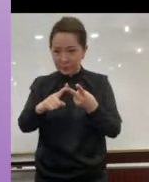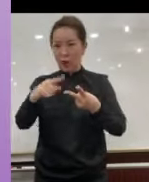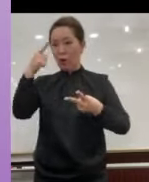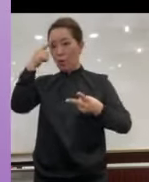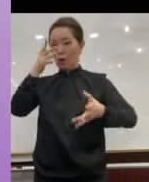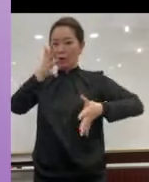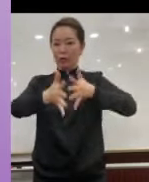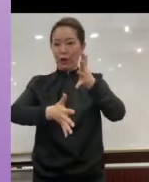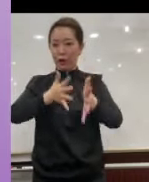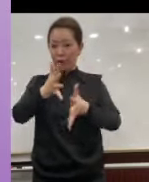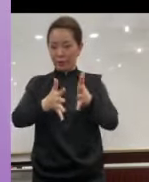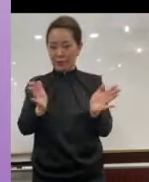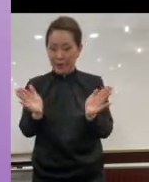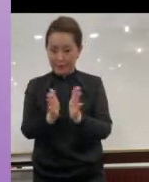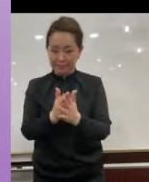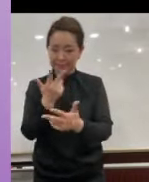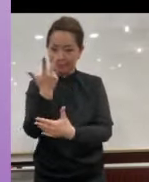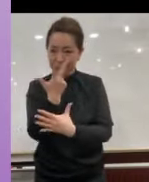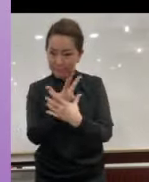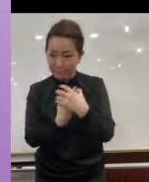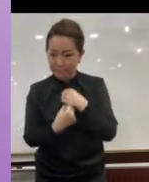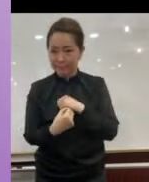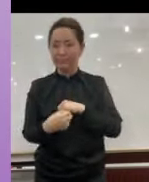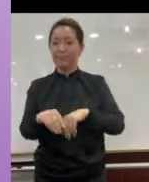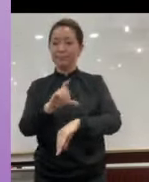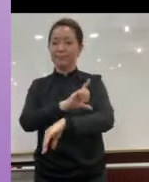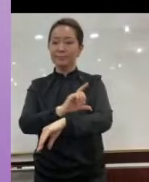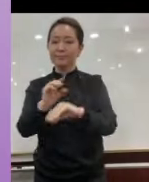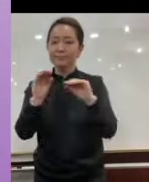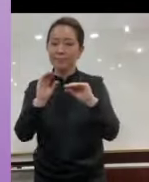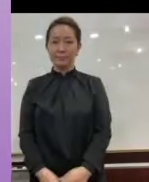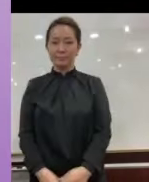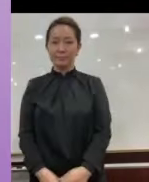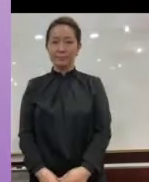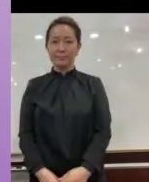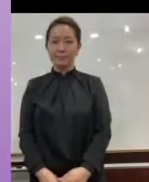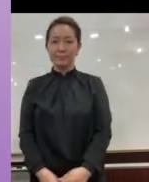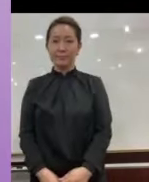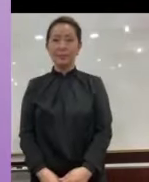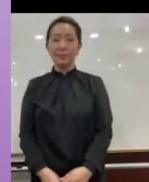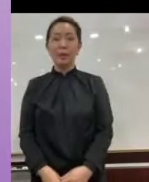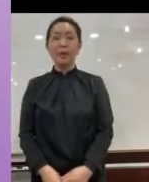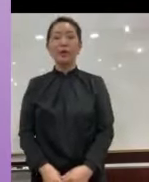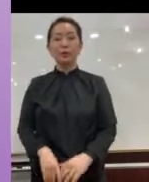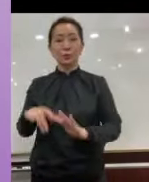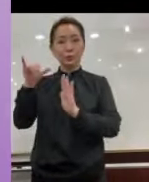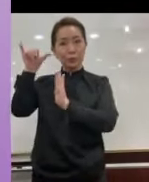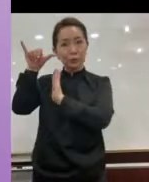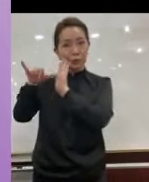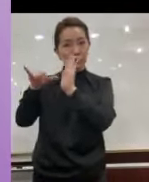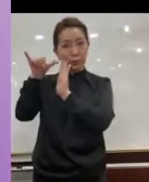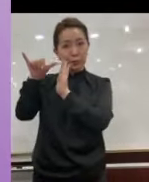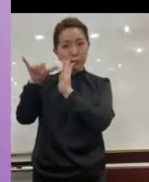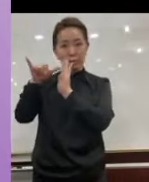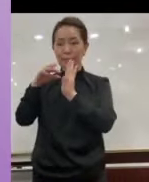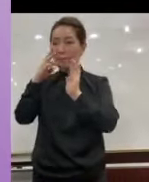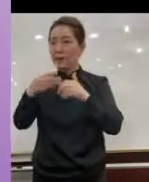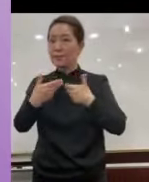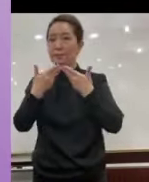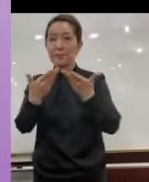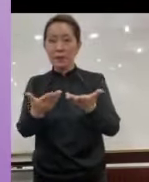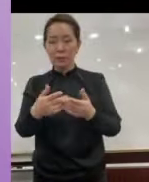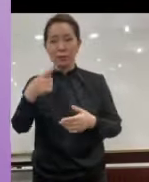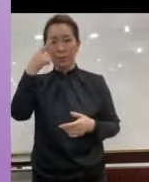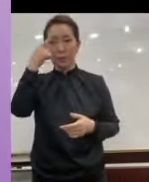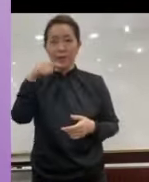дохионы хэл дээр бас цацагдж байгаа. YouTube-ээр бид нар цацахдаа Монгол болон